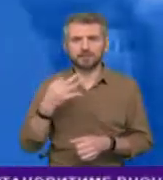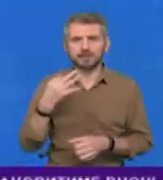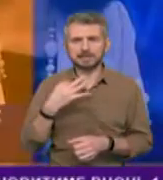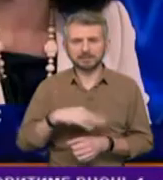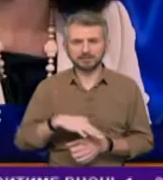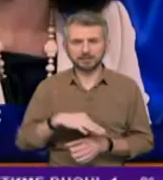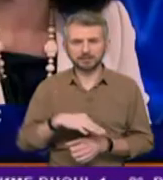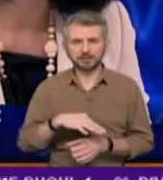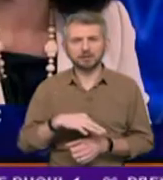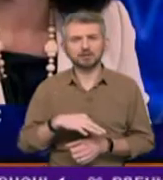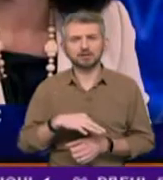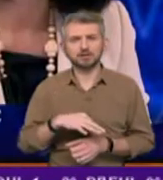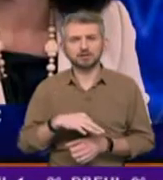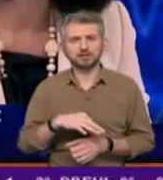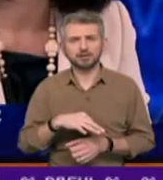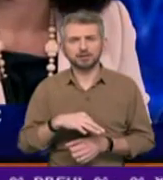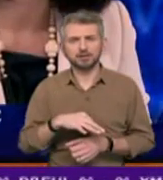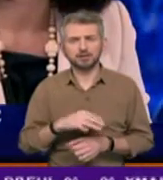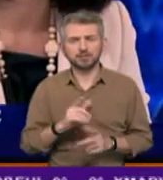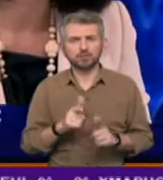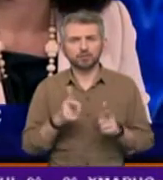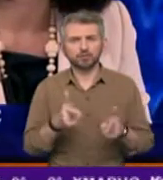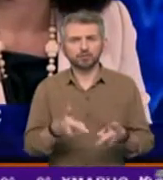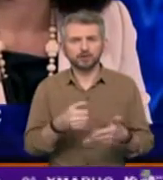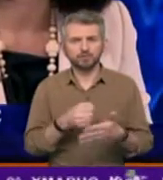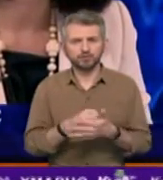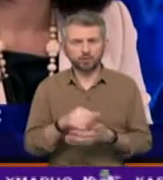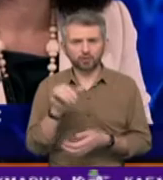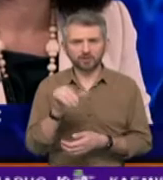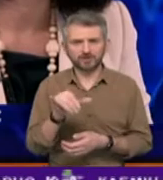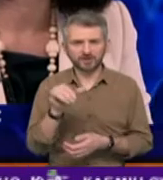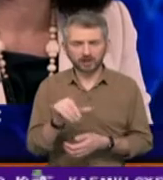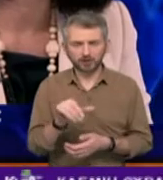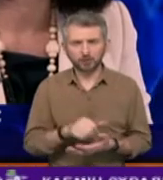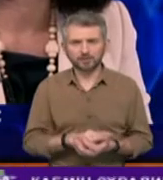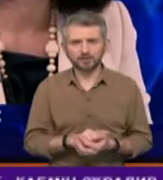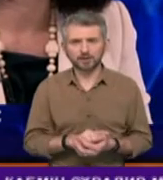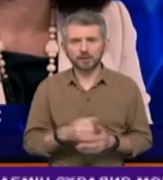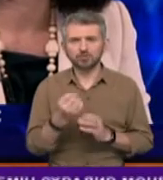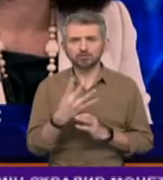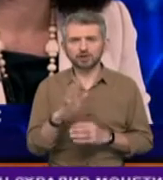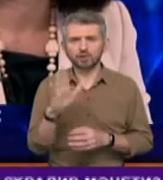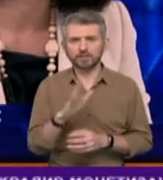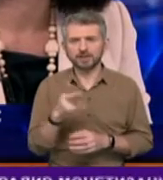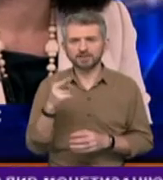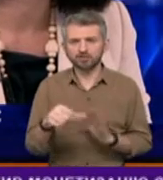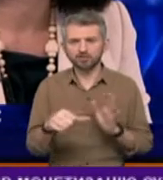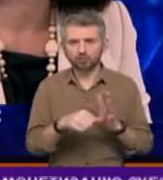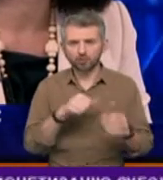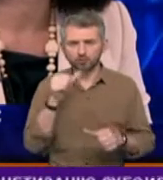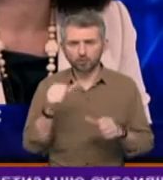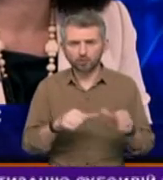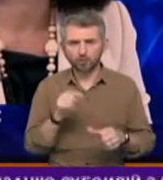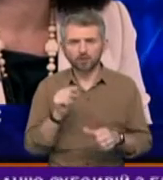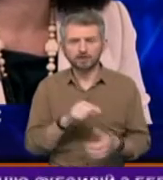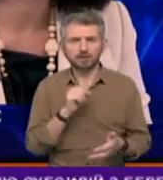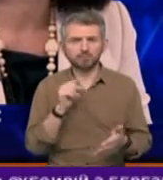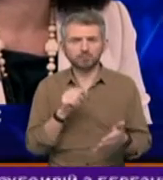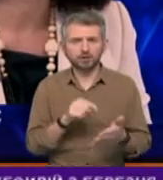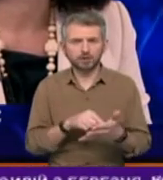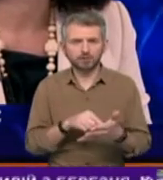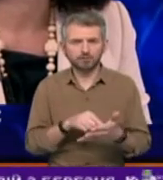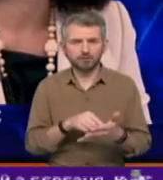батьки нам, мені як голові громадської ради, питали там щодо складності завдань на